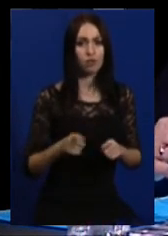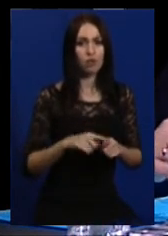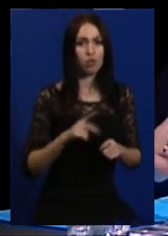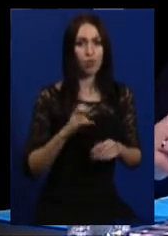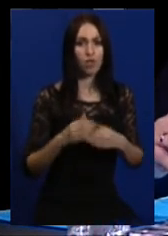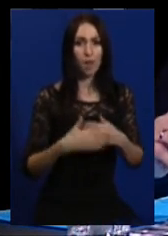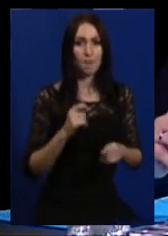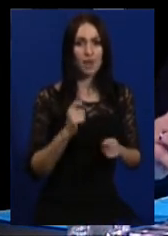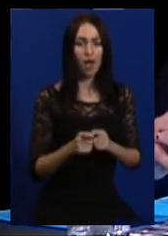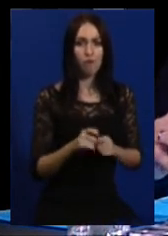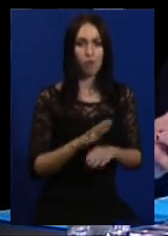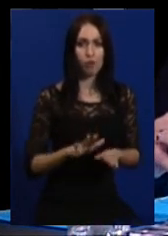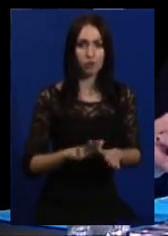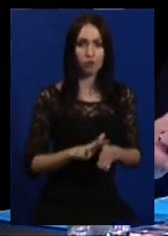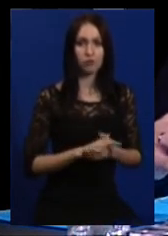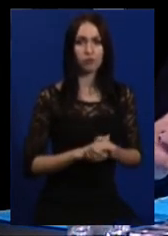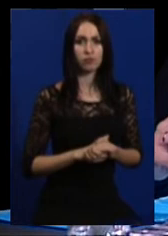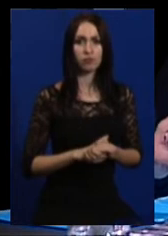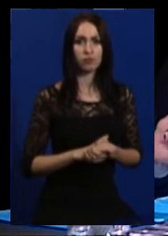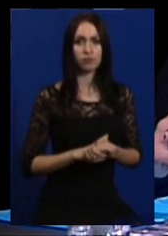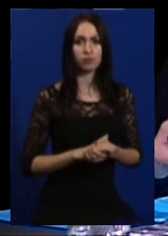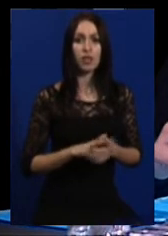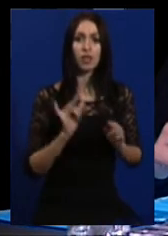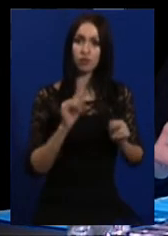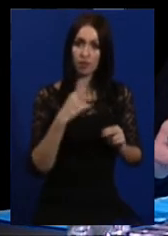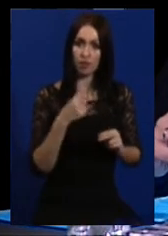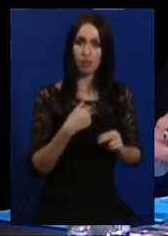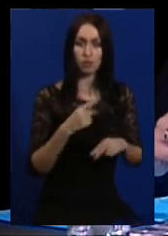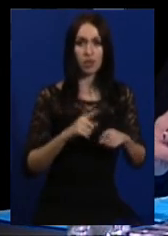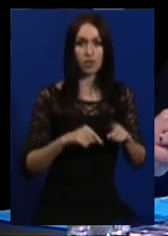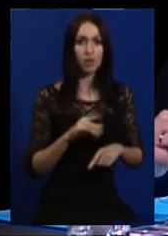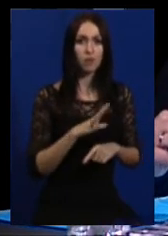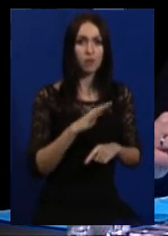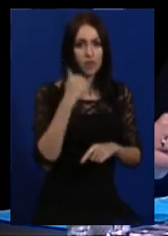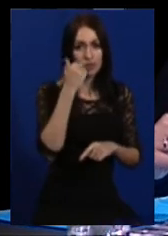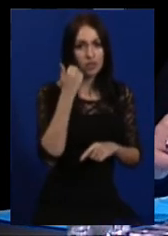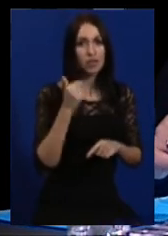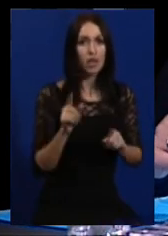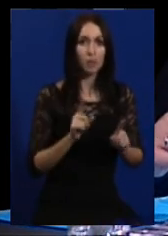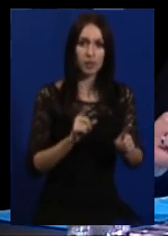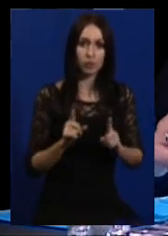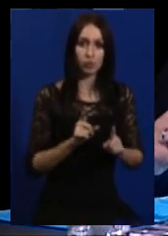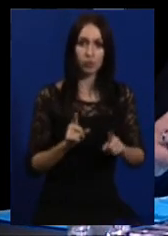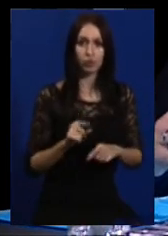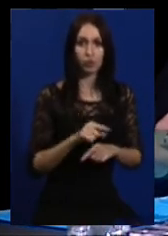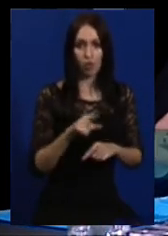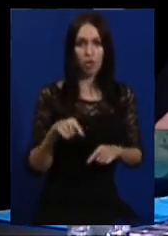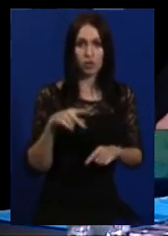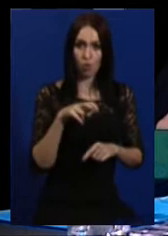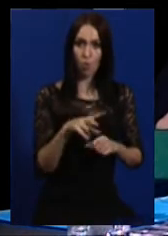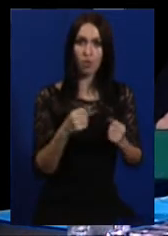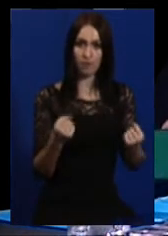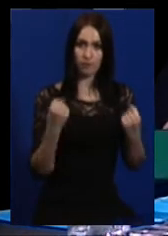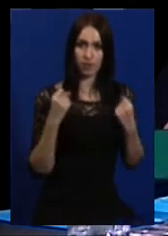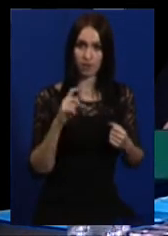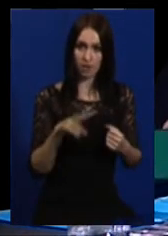абсолютно и честно говоря мне иногда бывает стыдно потому что они хотят тренажерный зал